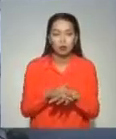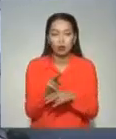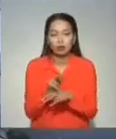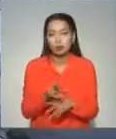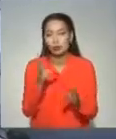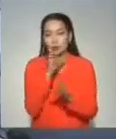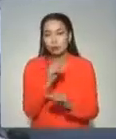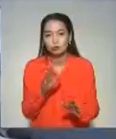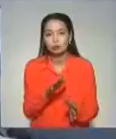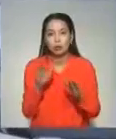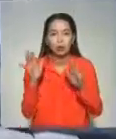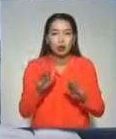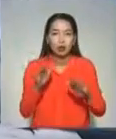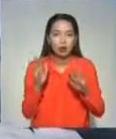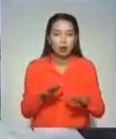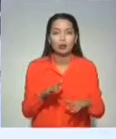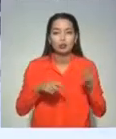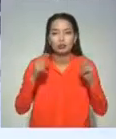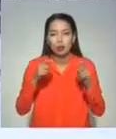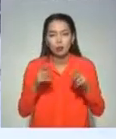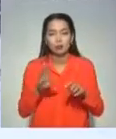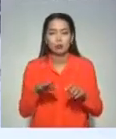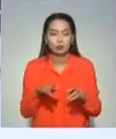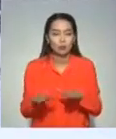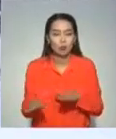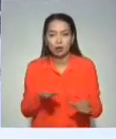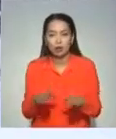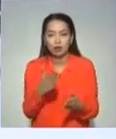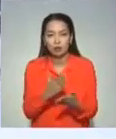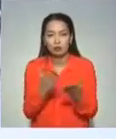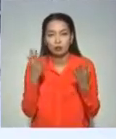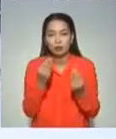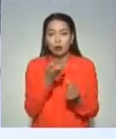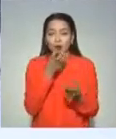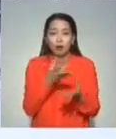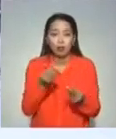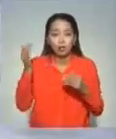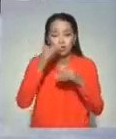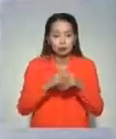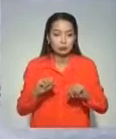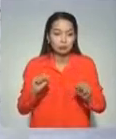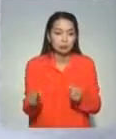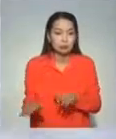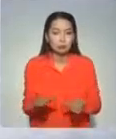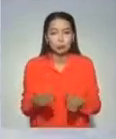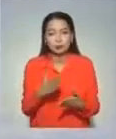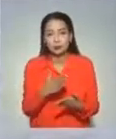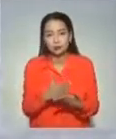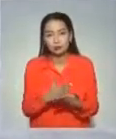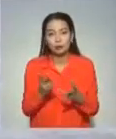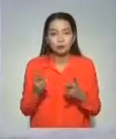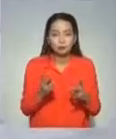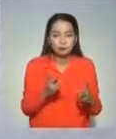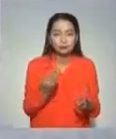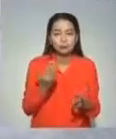кейін жаңбыр жауып, қалада бірнеше күннен бері көктайғақ. Күндіз шамалы күн жылса, кешке мұз болып қатып қалады. Жарақатқа жәрдем беру